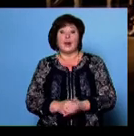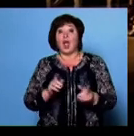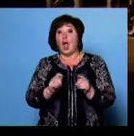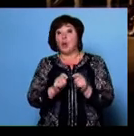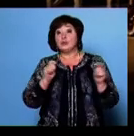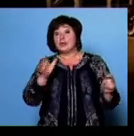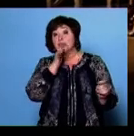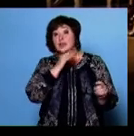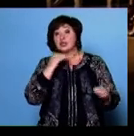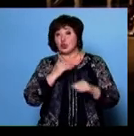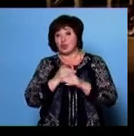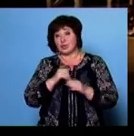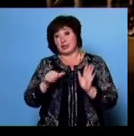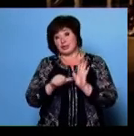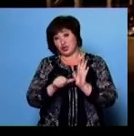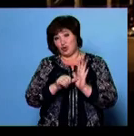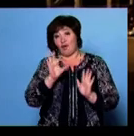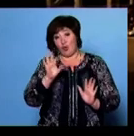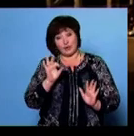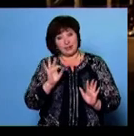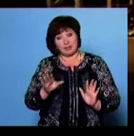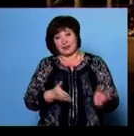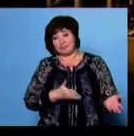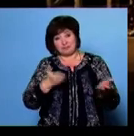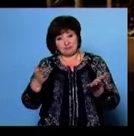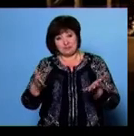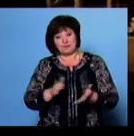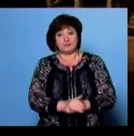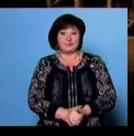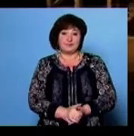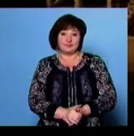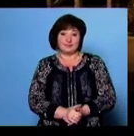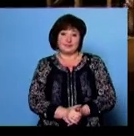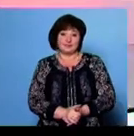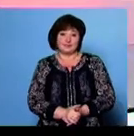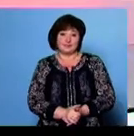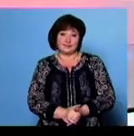Открытие сезона состоится 6 октября. Ксения Мороз, Василий Хохряков, телеканал «Моя Удмуртия».